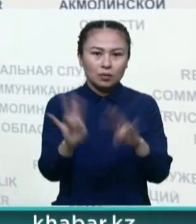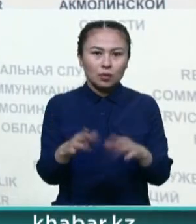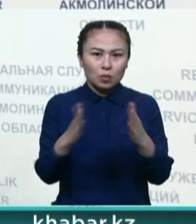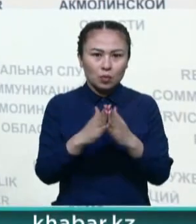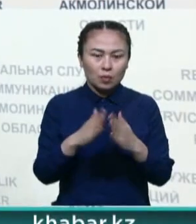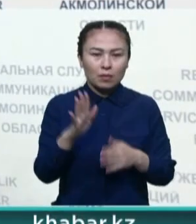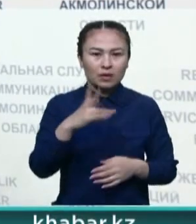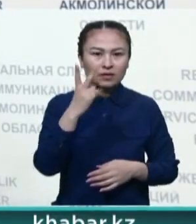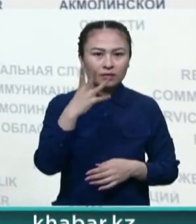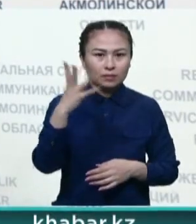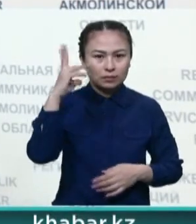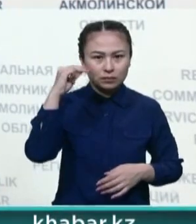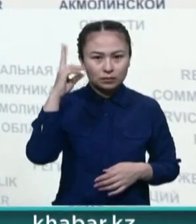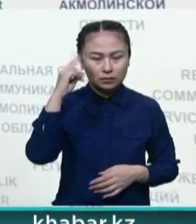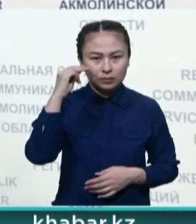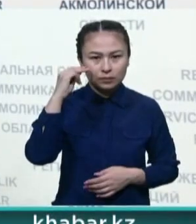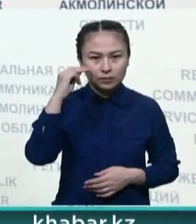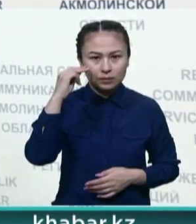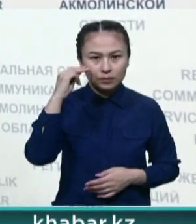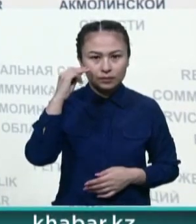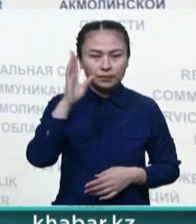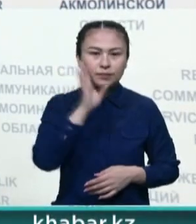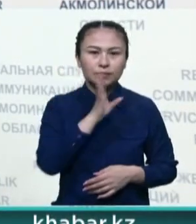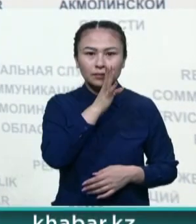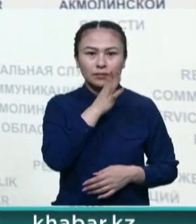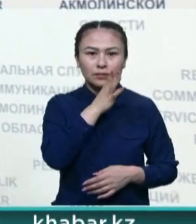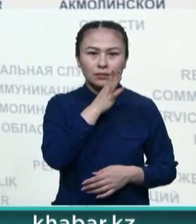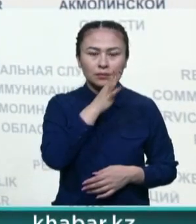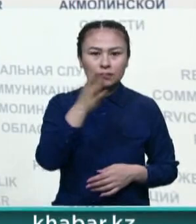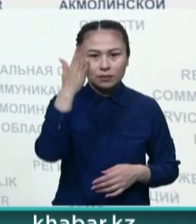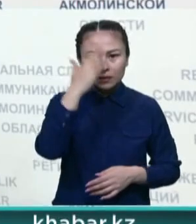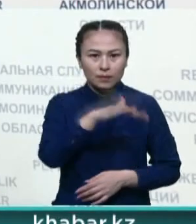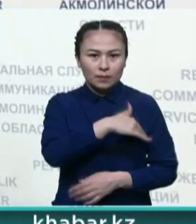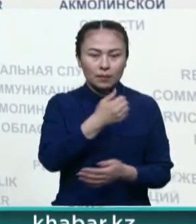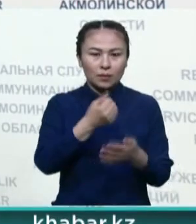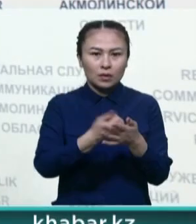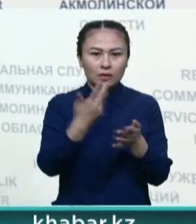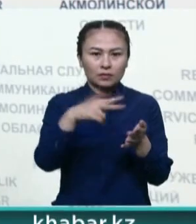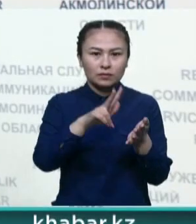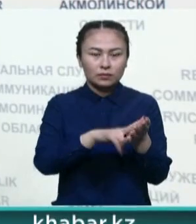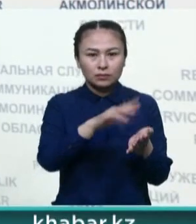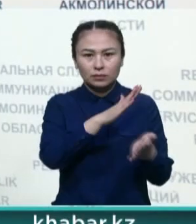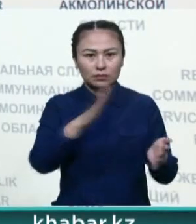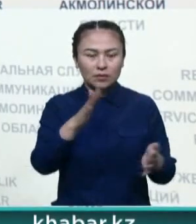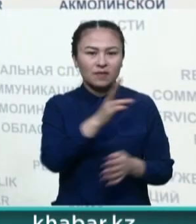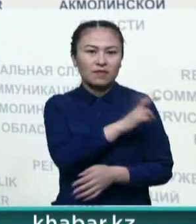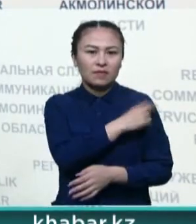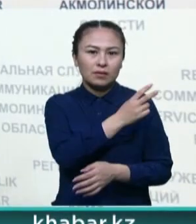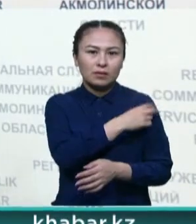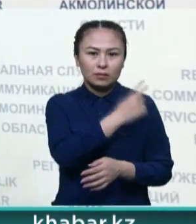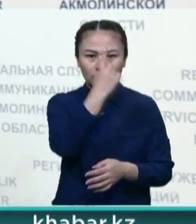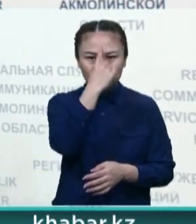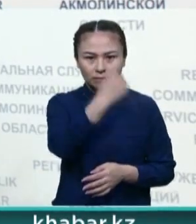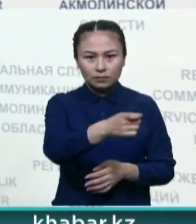кейін 25-і күні әйел адам өзінің дене қызу 38 градустан асып, дәрігерлерге жүгінеді жедел жәрдемнің